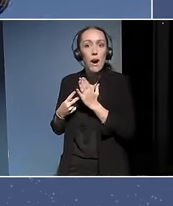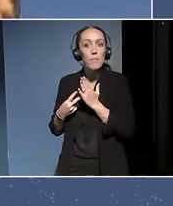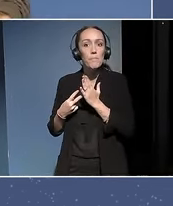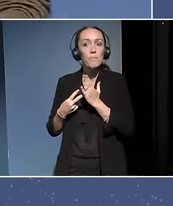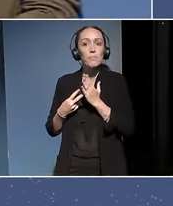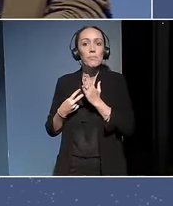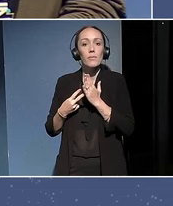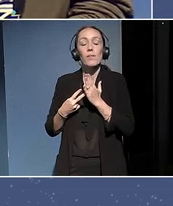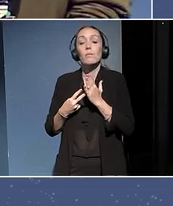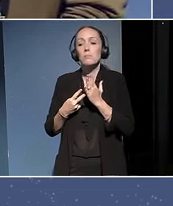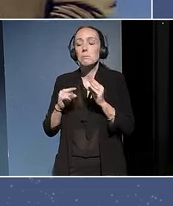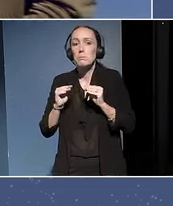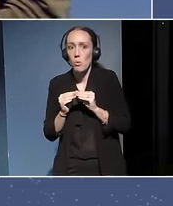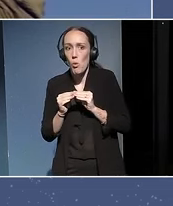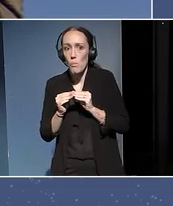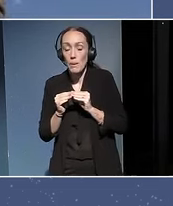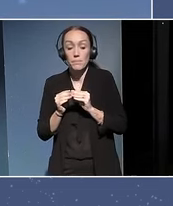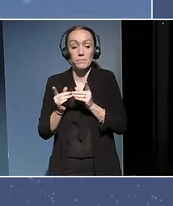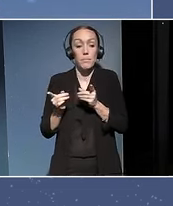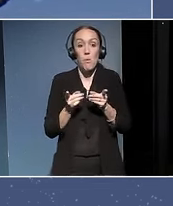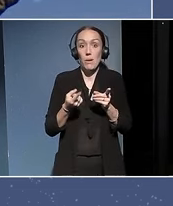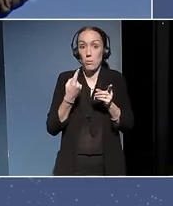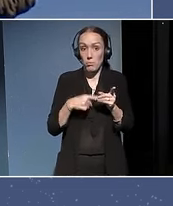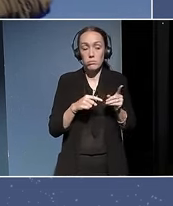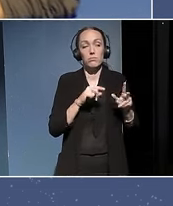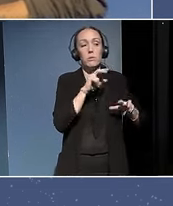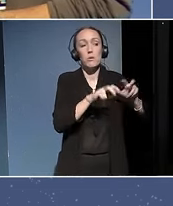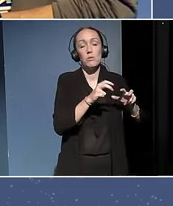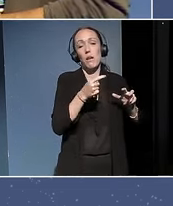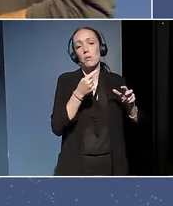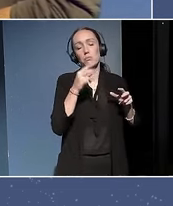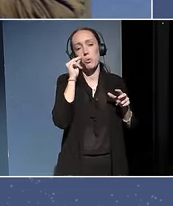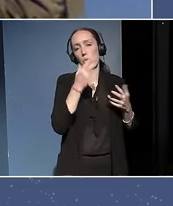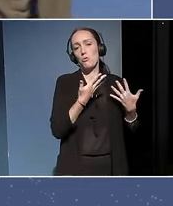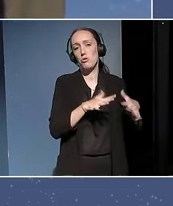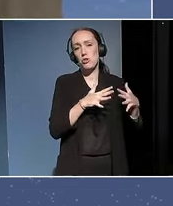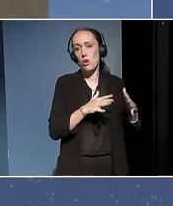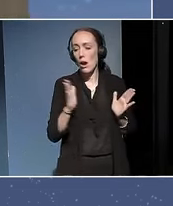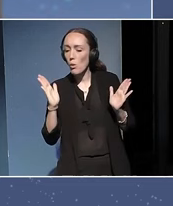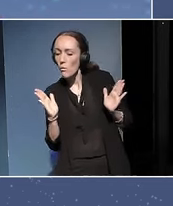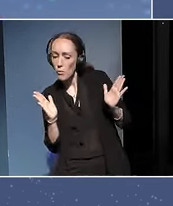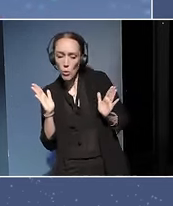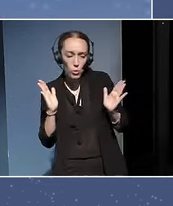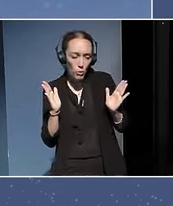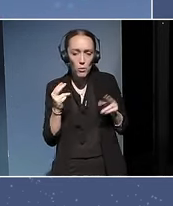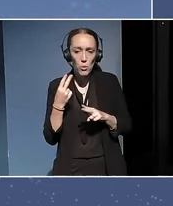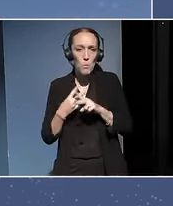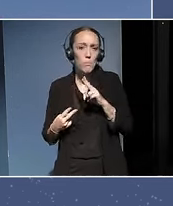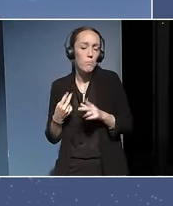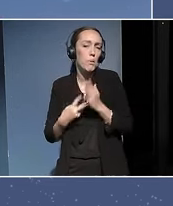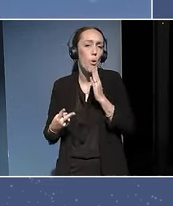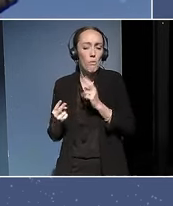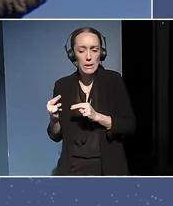sugli altri dinosauri che si conoscevano in questo In quel periodo quindi eh qui vedete i disegni fatti da da